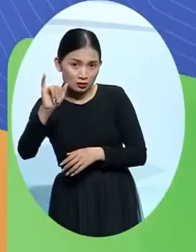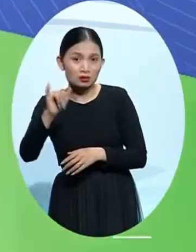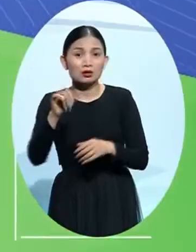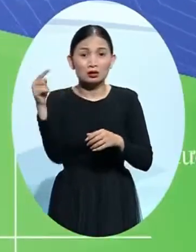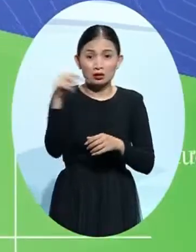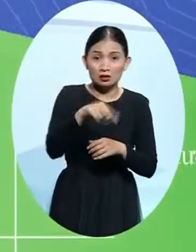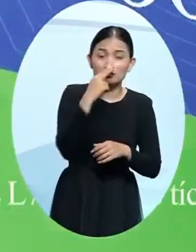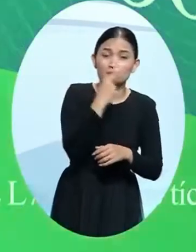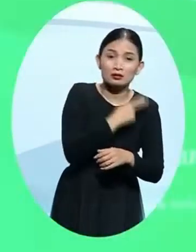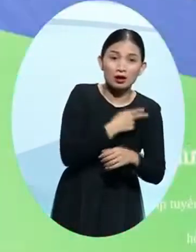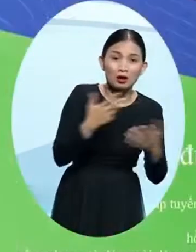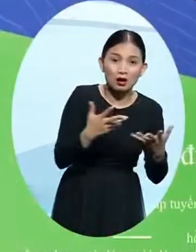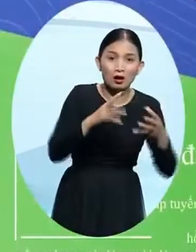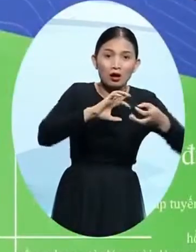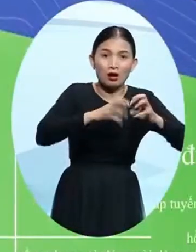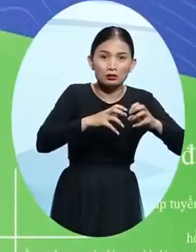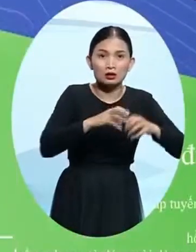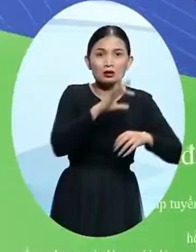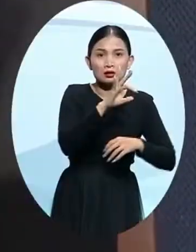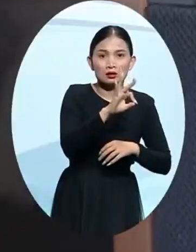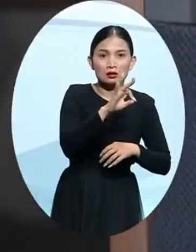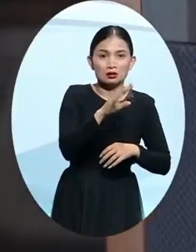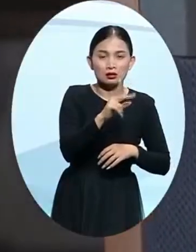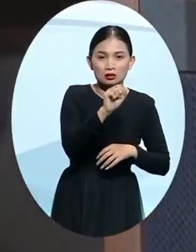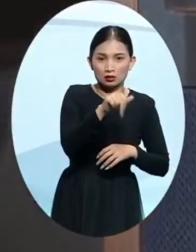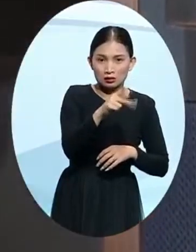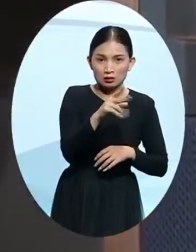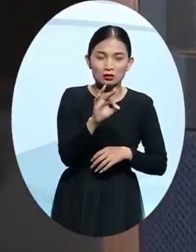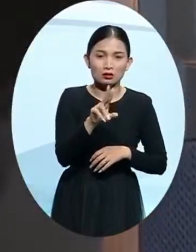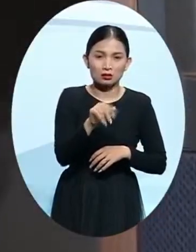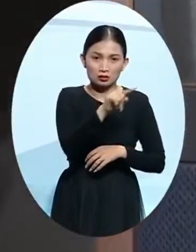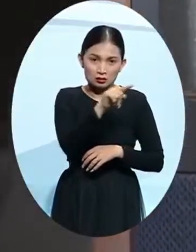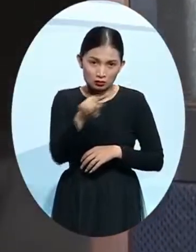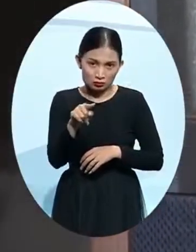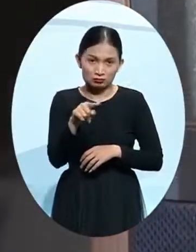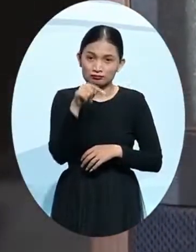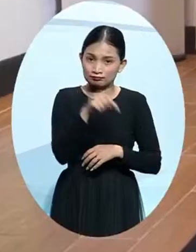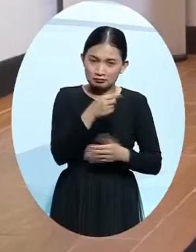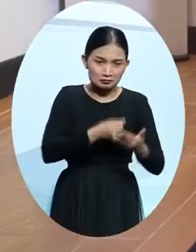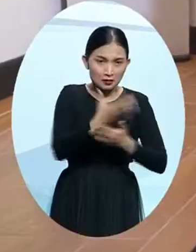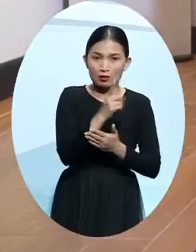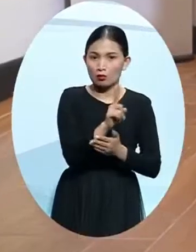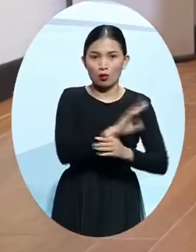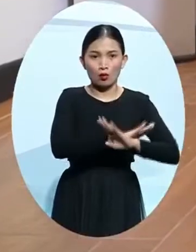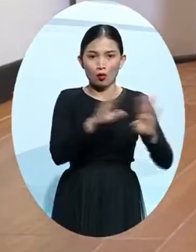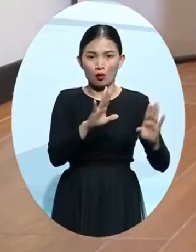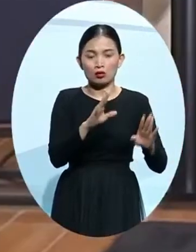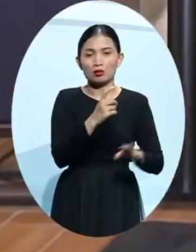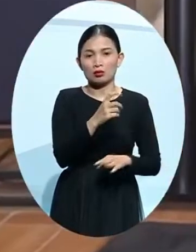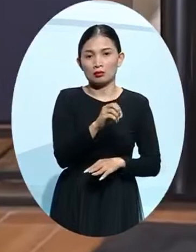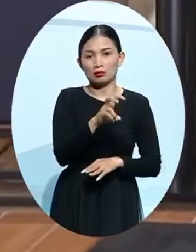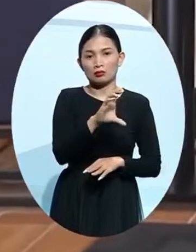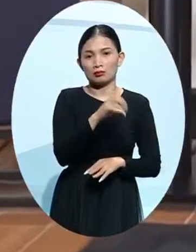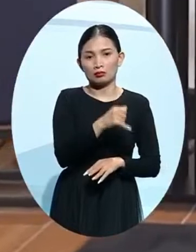tại thị trường Việt Nam trước mắt sẽ có 2 sản phẩm mới gấp like GPL 4305 pin và loa III